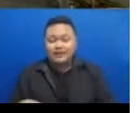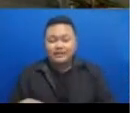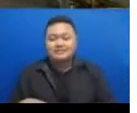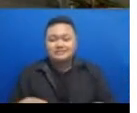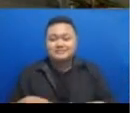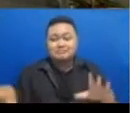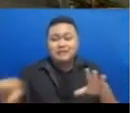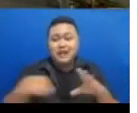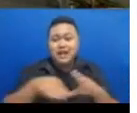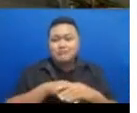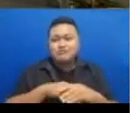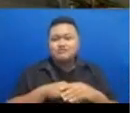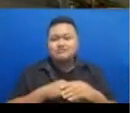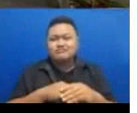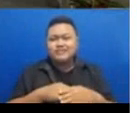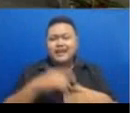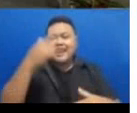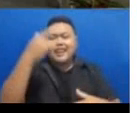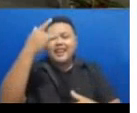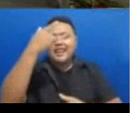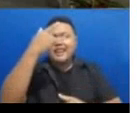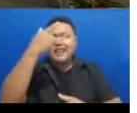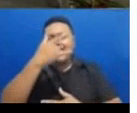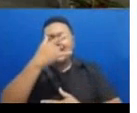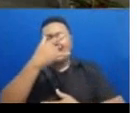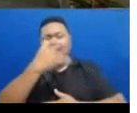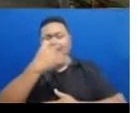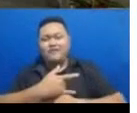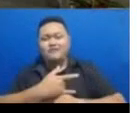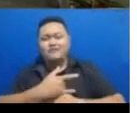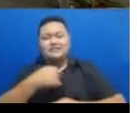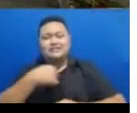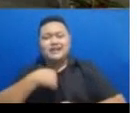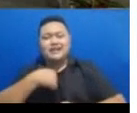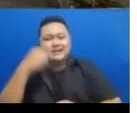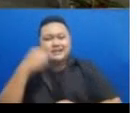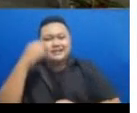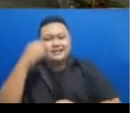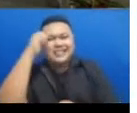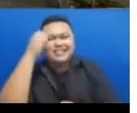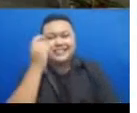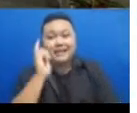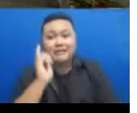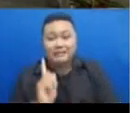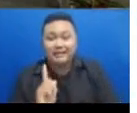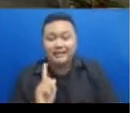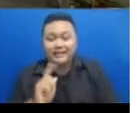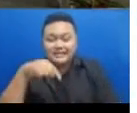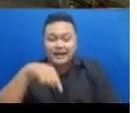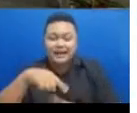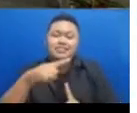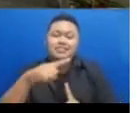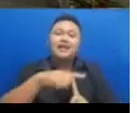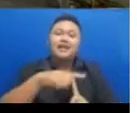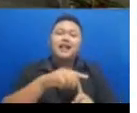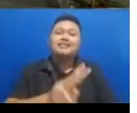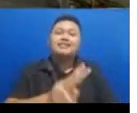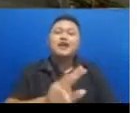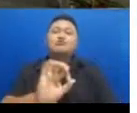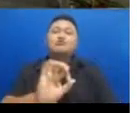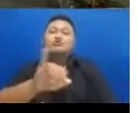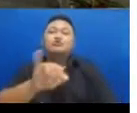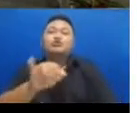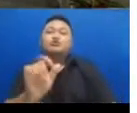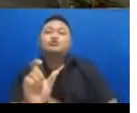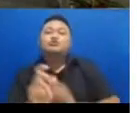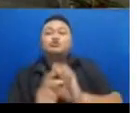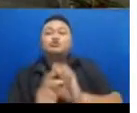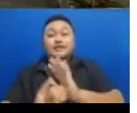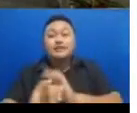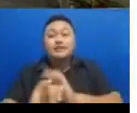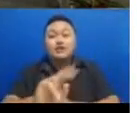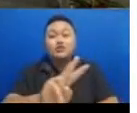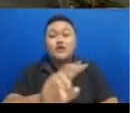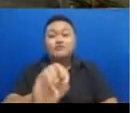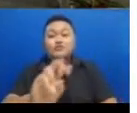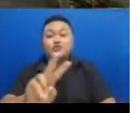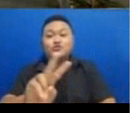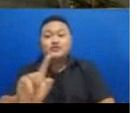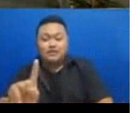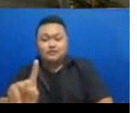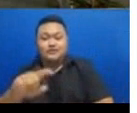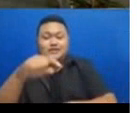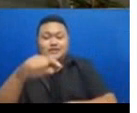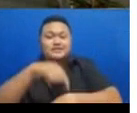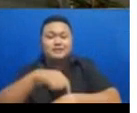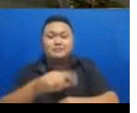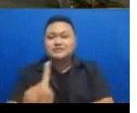live webinar. Saya ingatkan kembali, hari ini adalah tanggal 30 Juni 2021 jam 1.